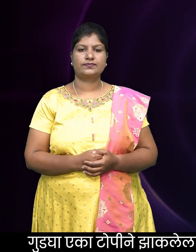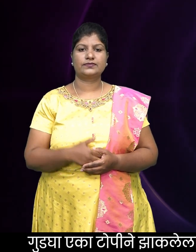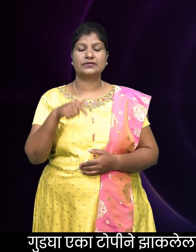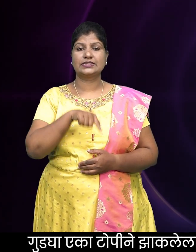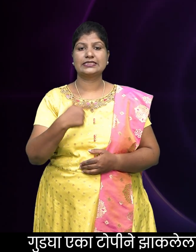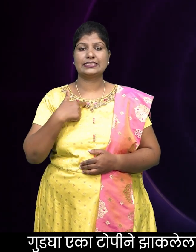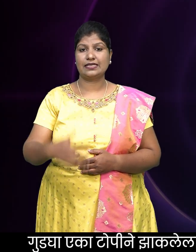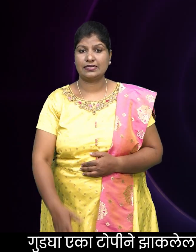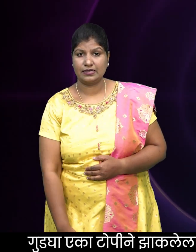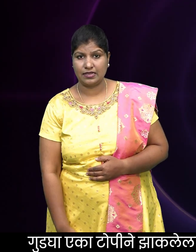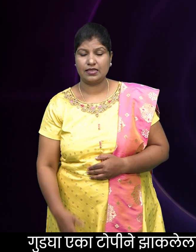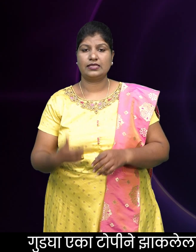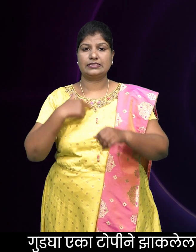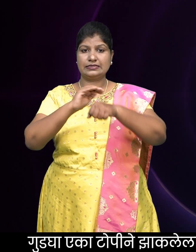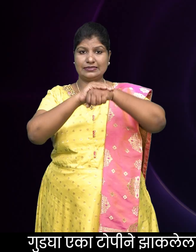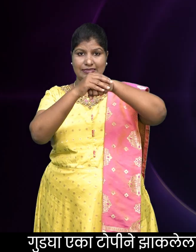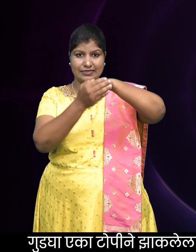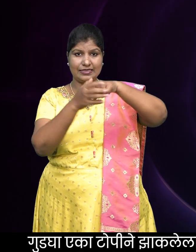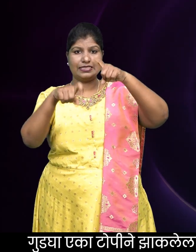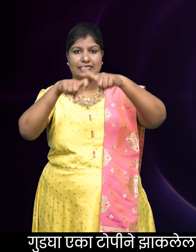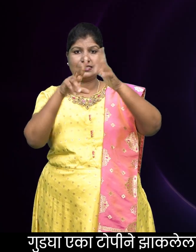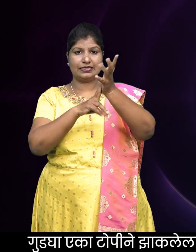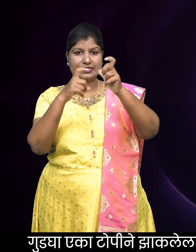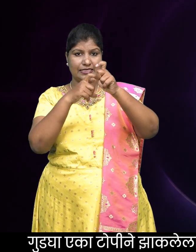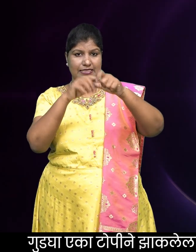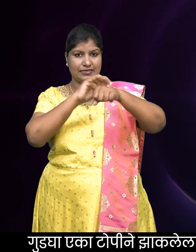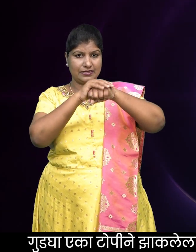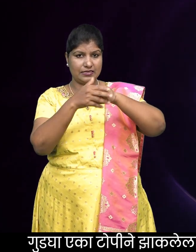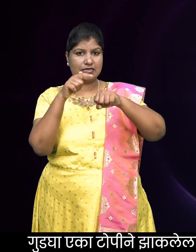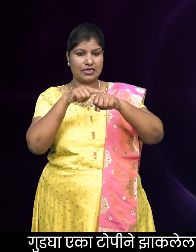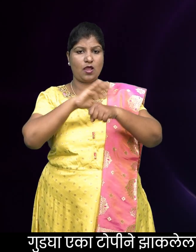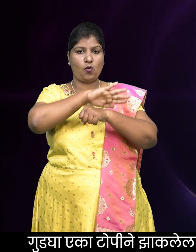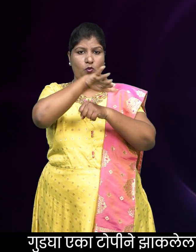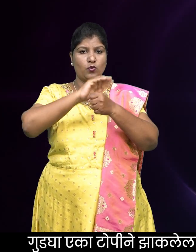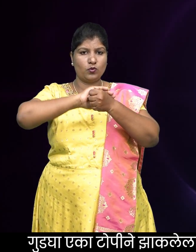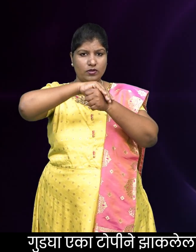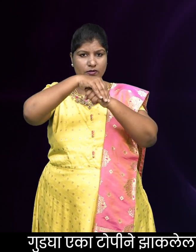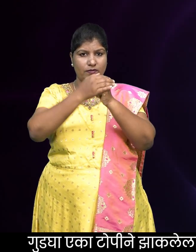गुडघा एका टोपीने झाकलेला असतो, ज्याला पॅटेला किंवा गुडघ्याची टोपी म्हणतात.